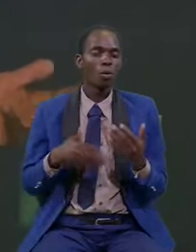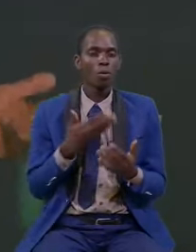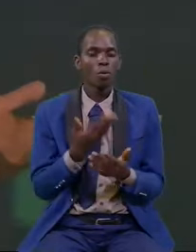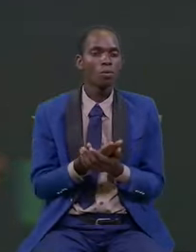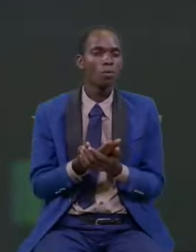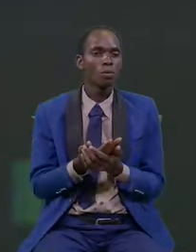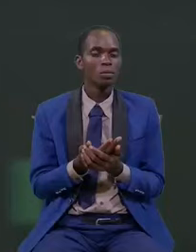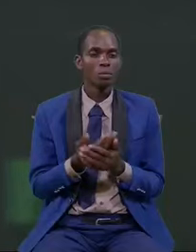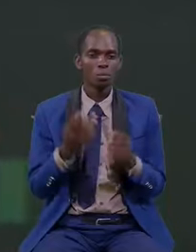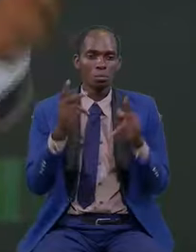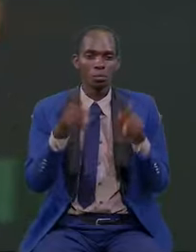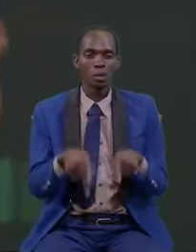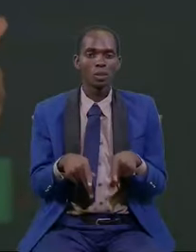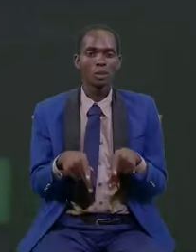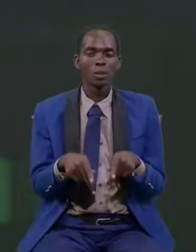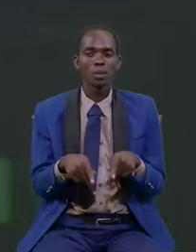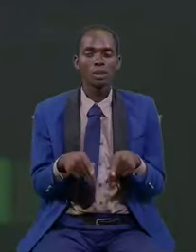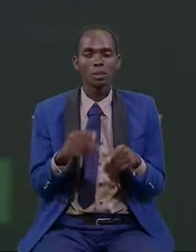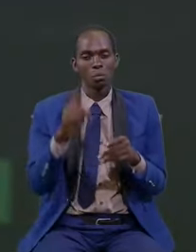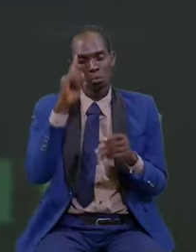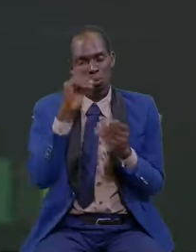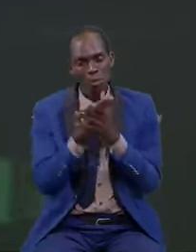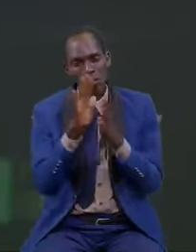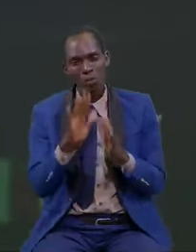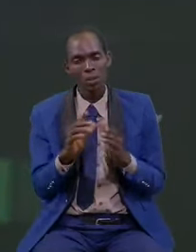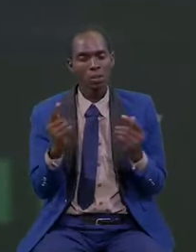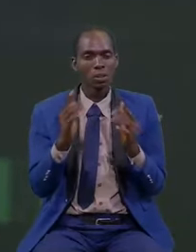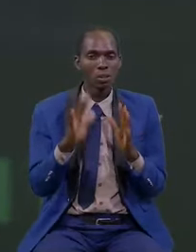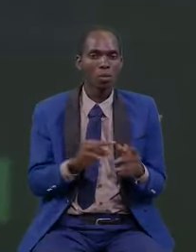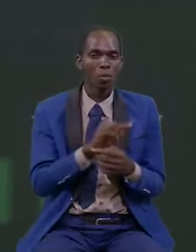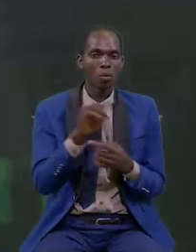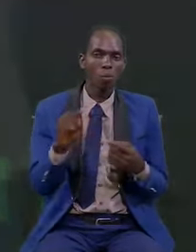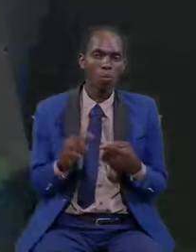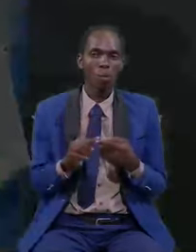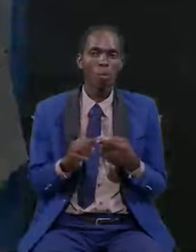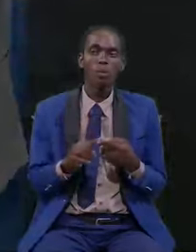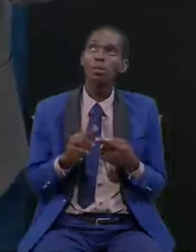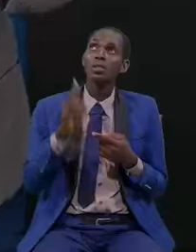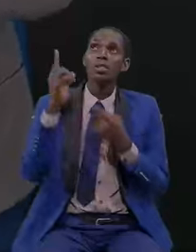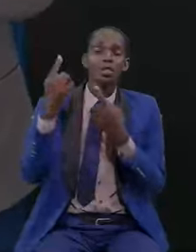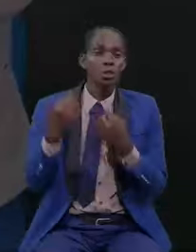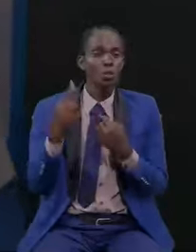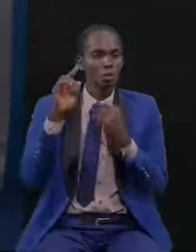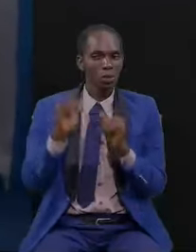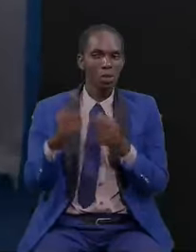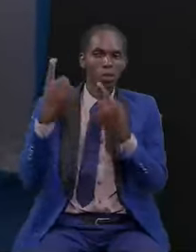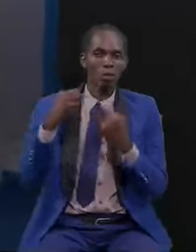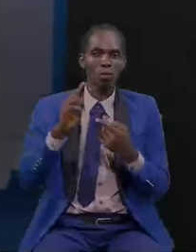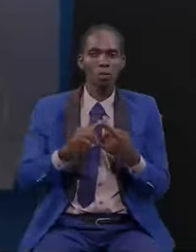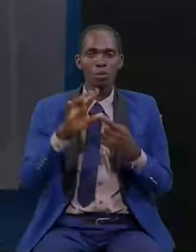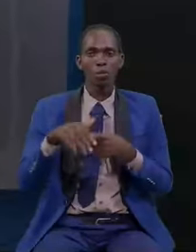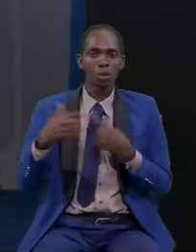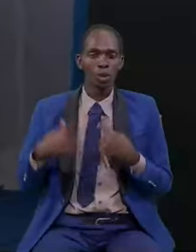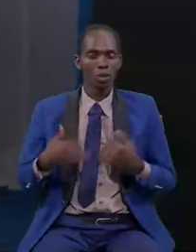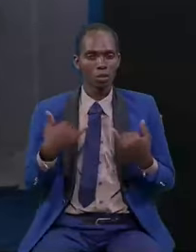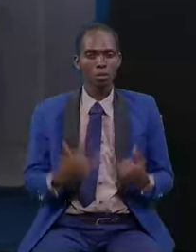de toute personne sainte ou pécheresse, lorsque Christ vient dans votre vie, il peut